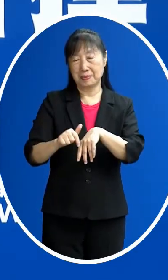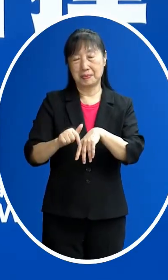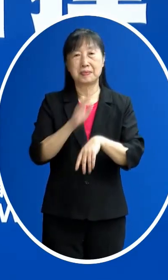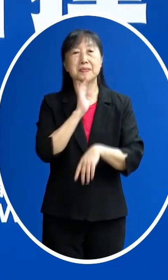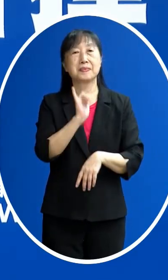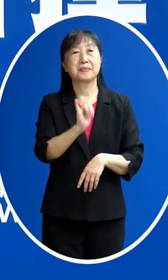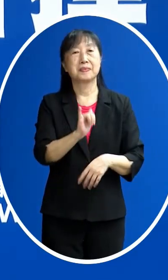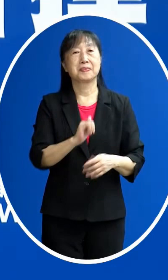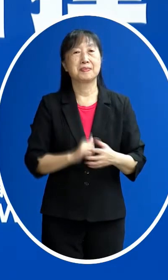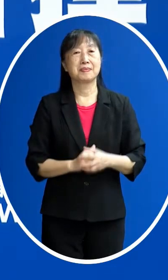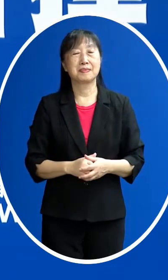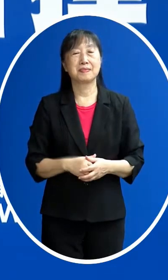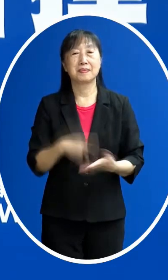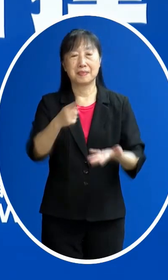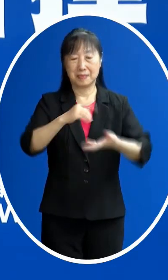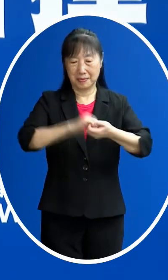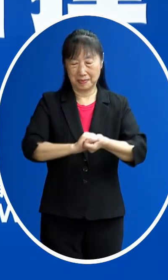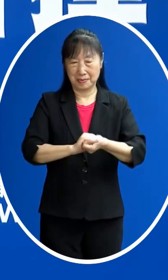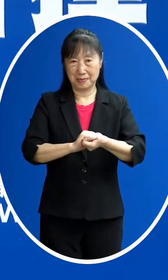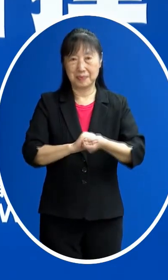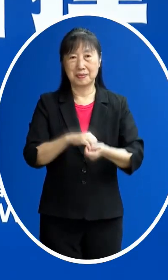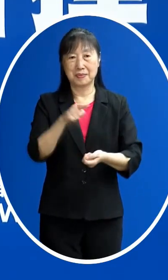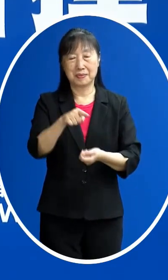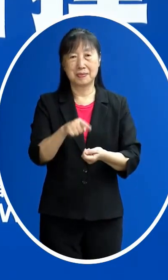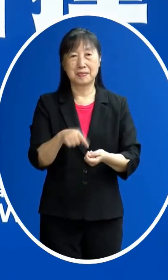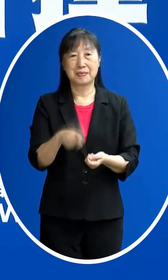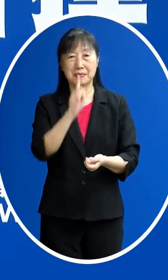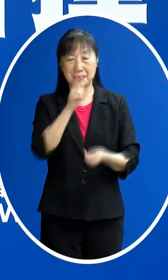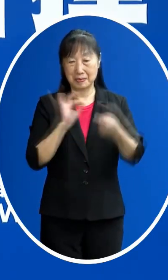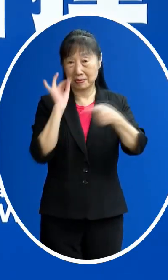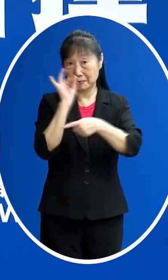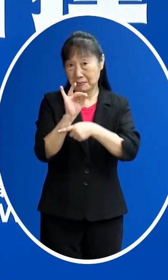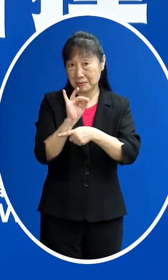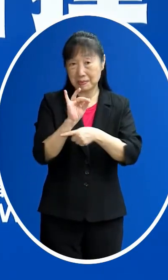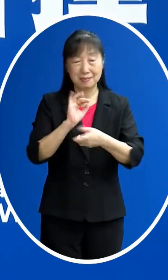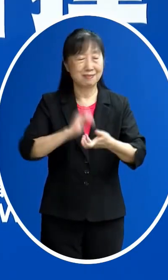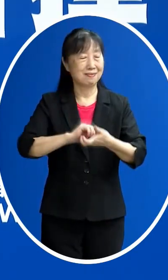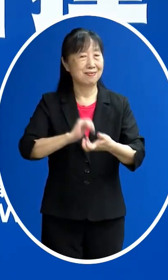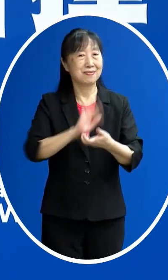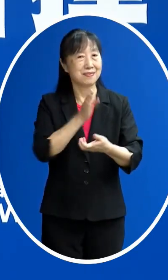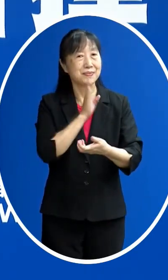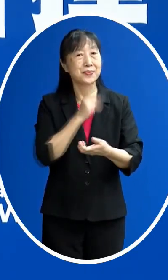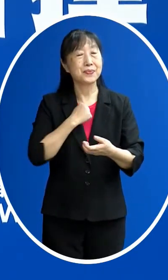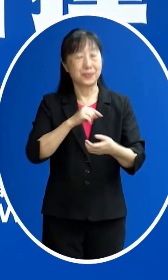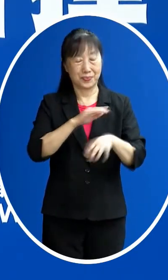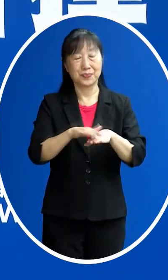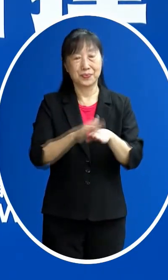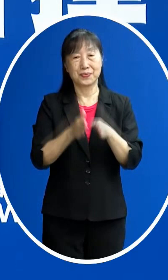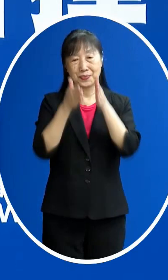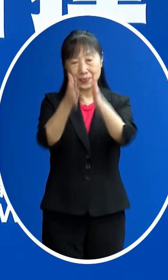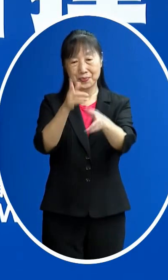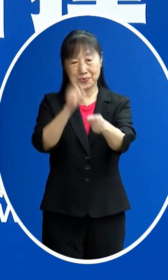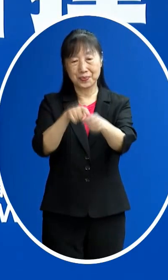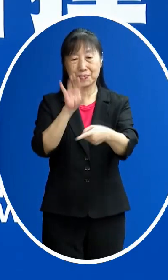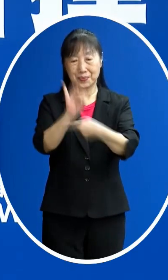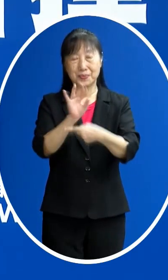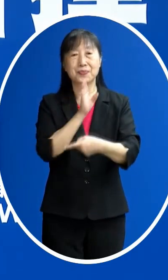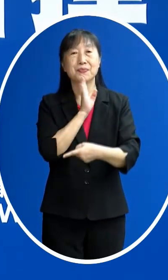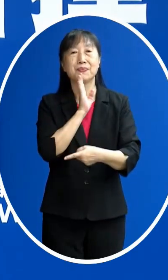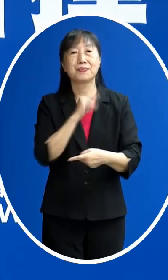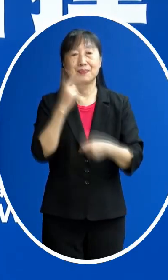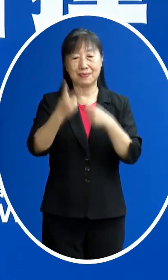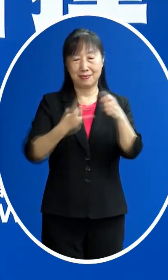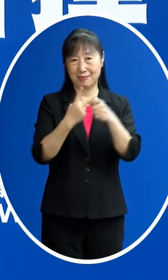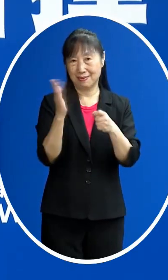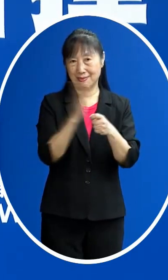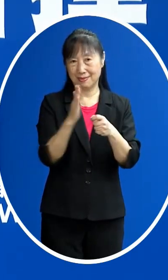队，做出来的决定，我们不敢说100分，但是都朝向100分在努力，两年